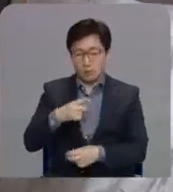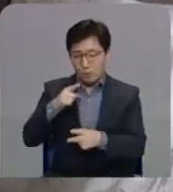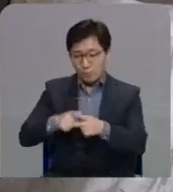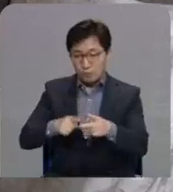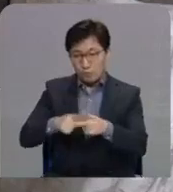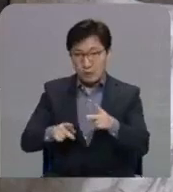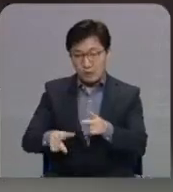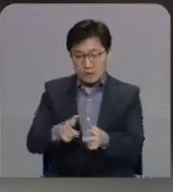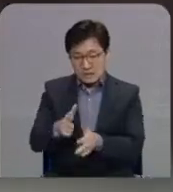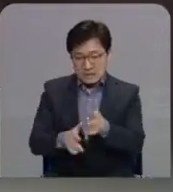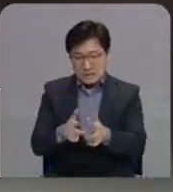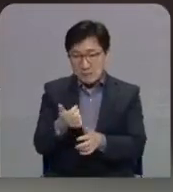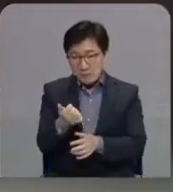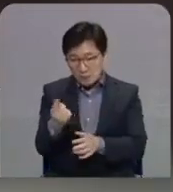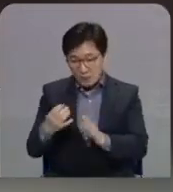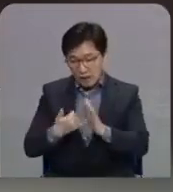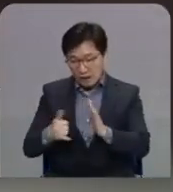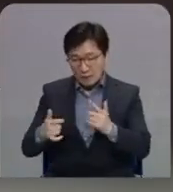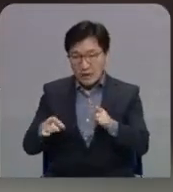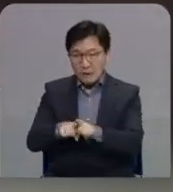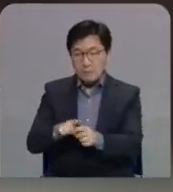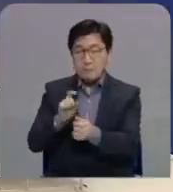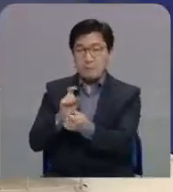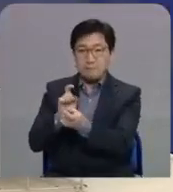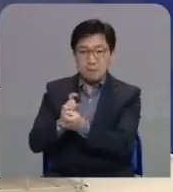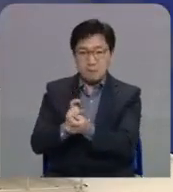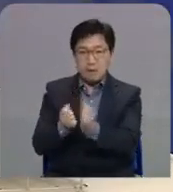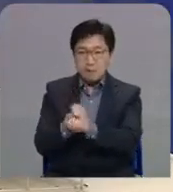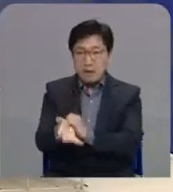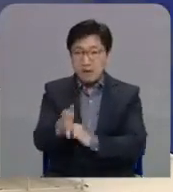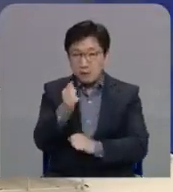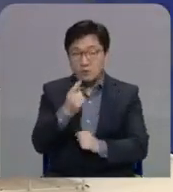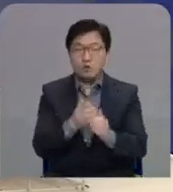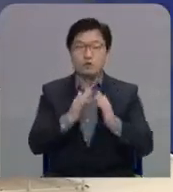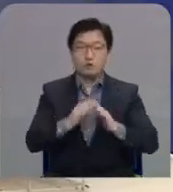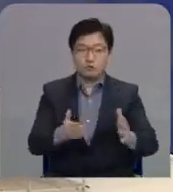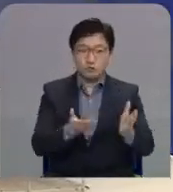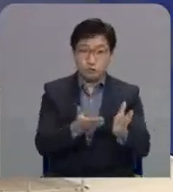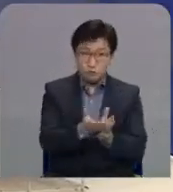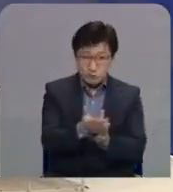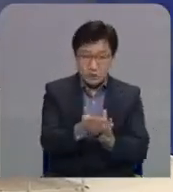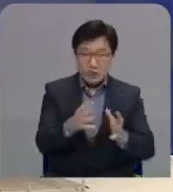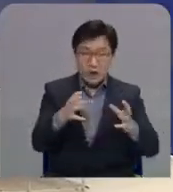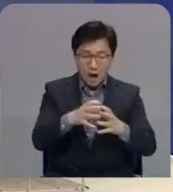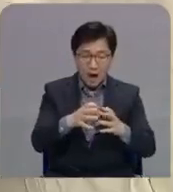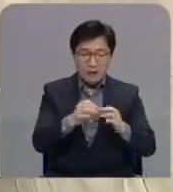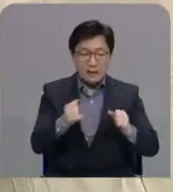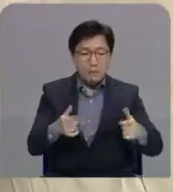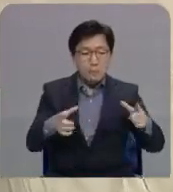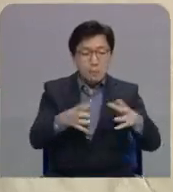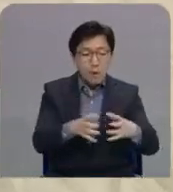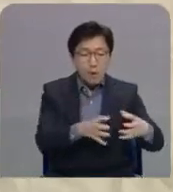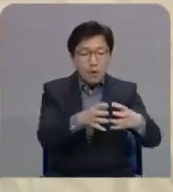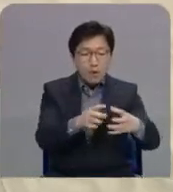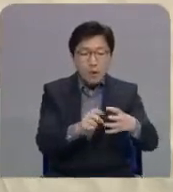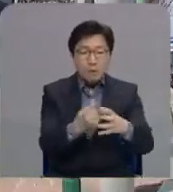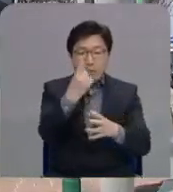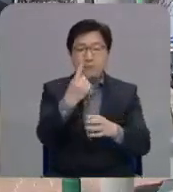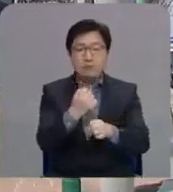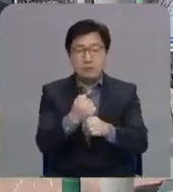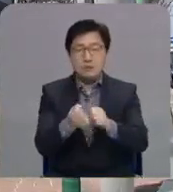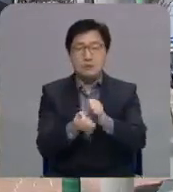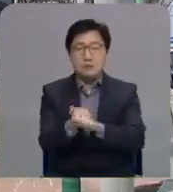기계 업체의 직원과 가족 등이 확진 됐고 전주와 군산 에서 지인 모임 을 통한 확진 자도 발생했습니다